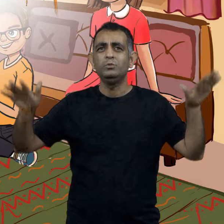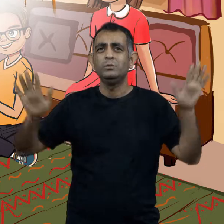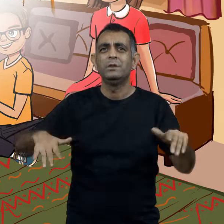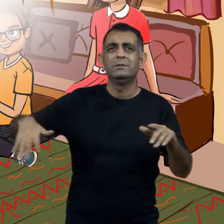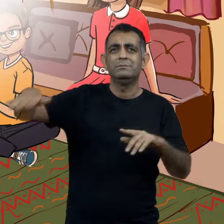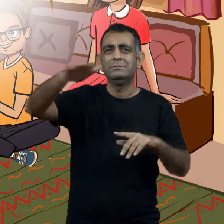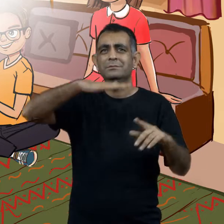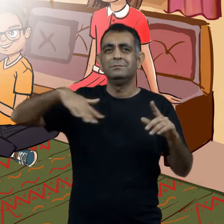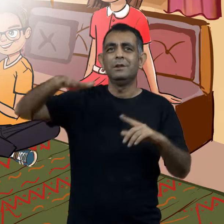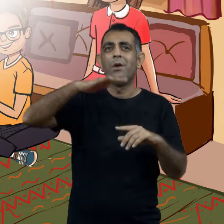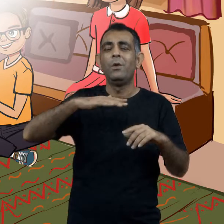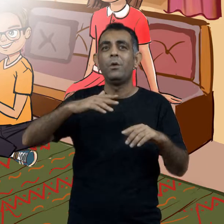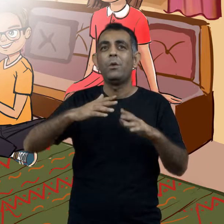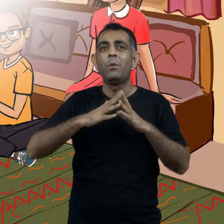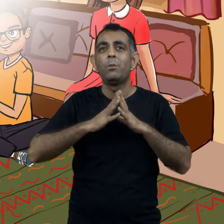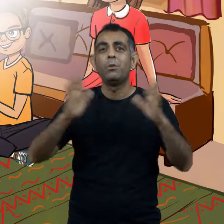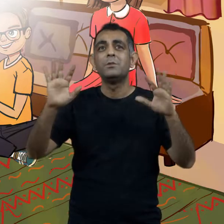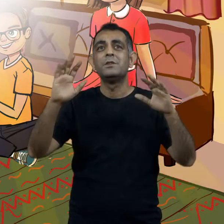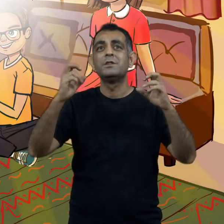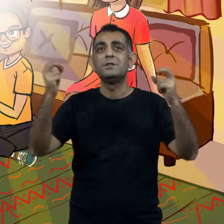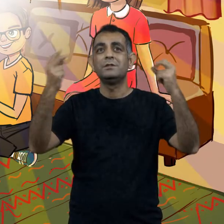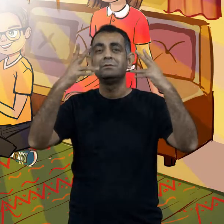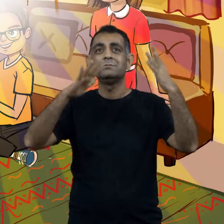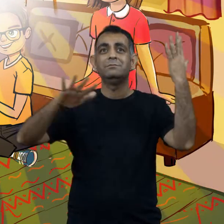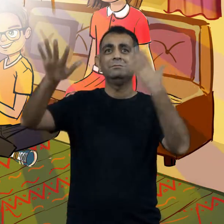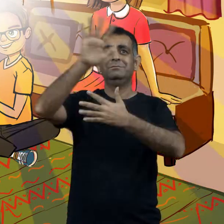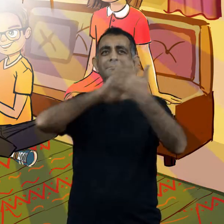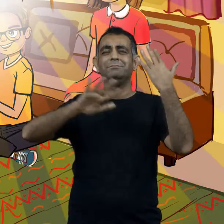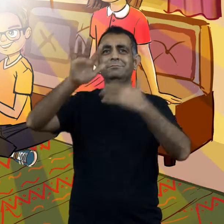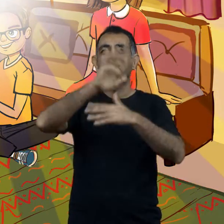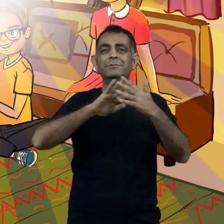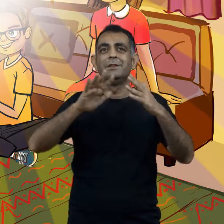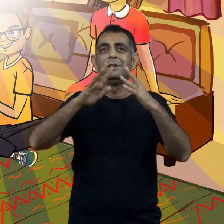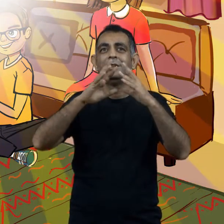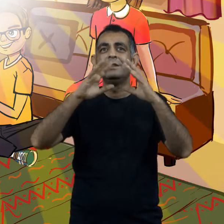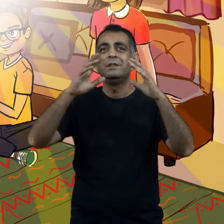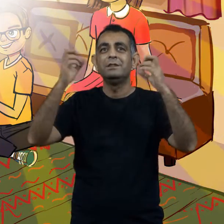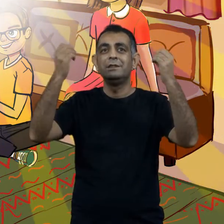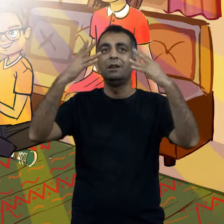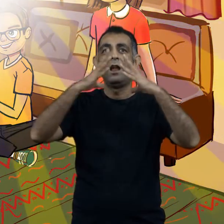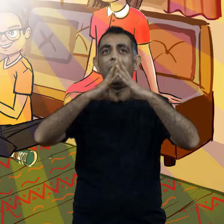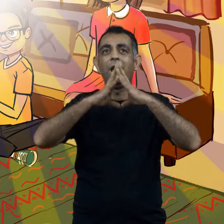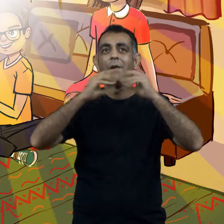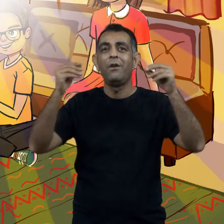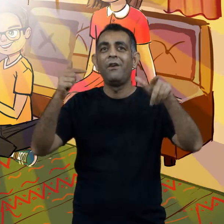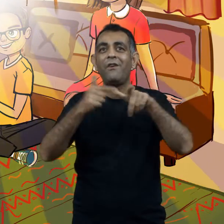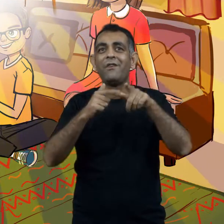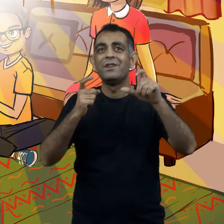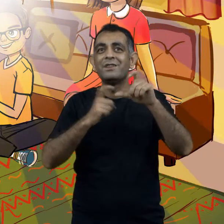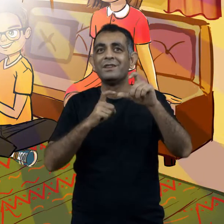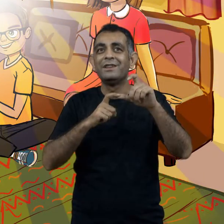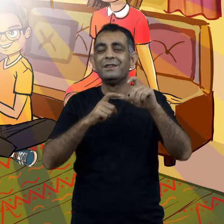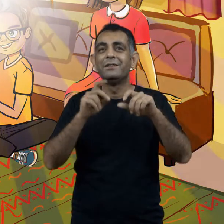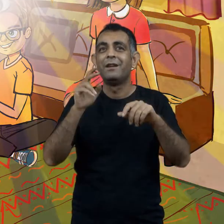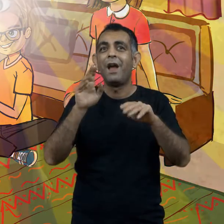Üç kere kanatlarını çırptıktan sonra büyük bir ışık şöleni oluştu. Işıklar kaybolduğunda Ferhat